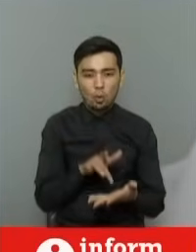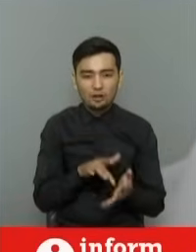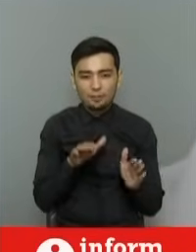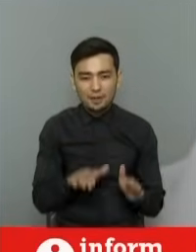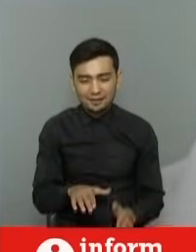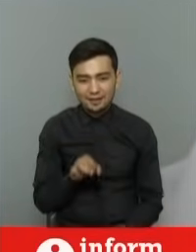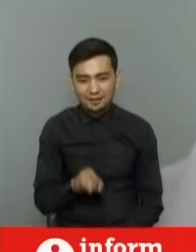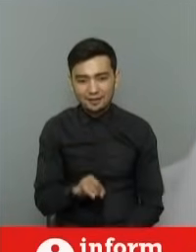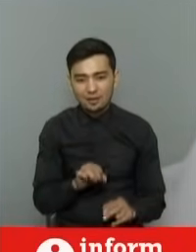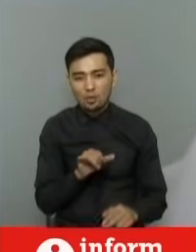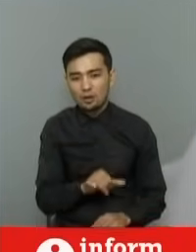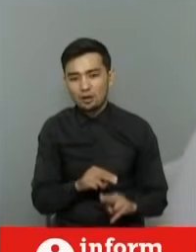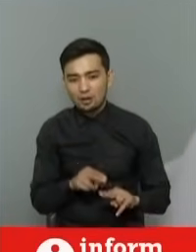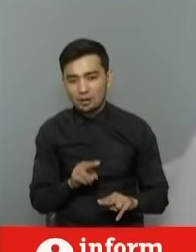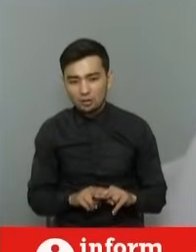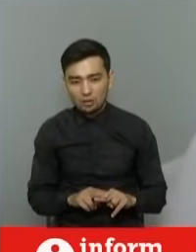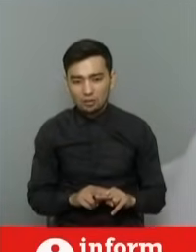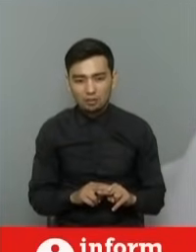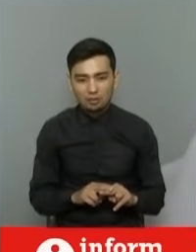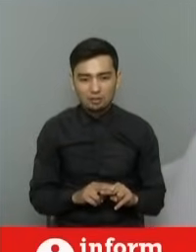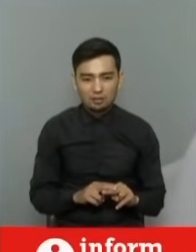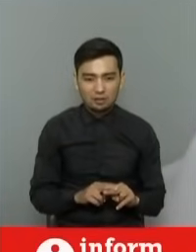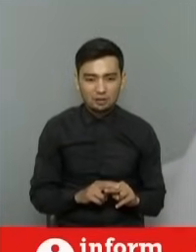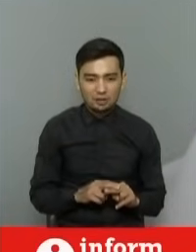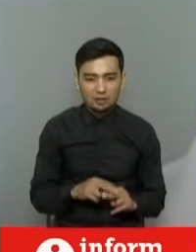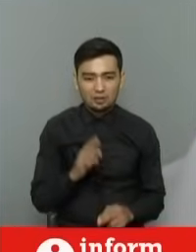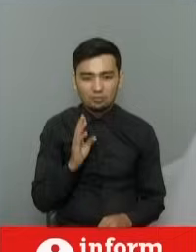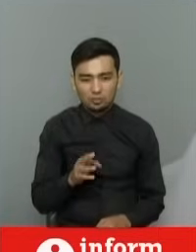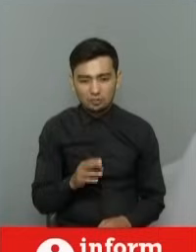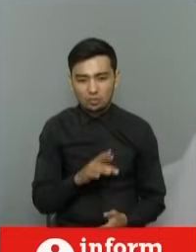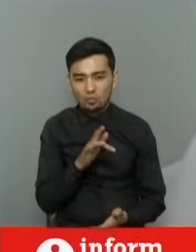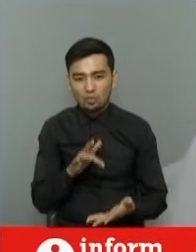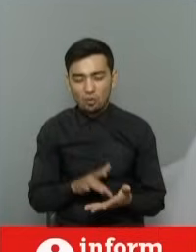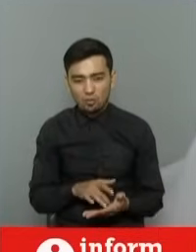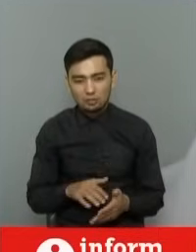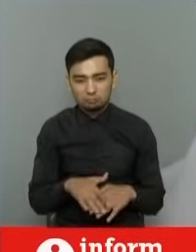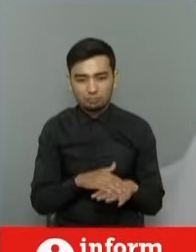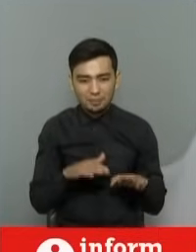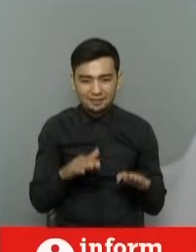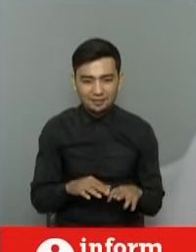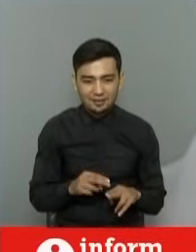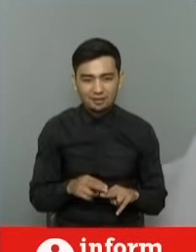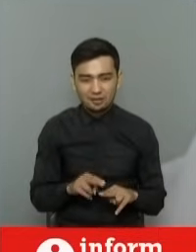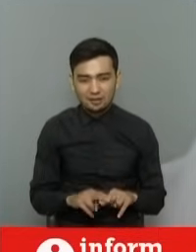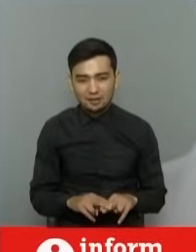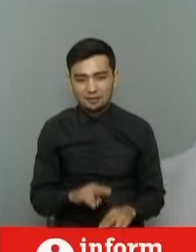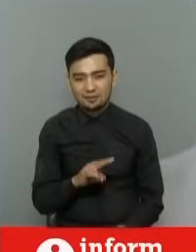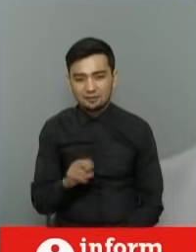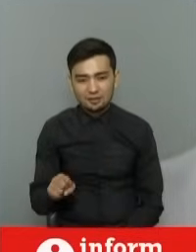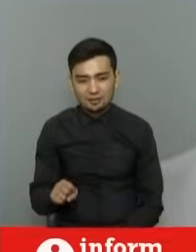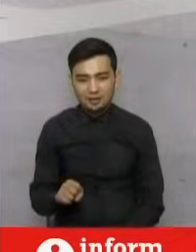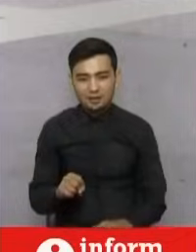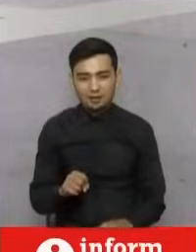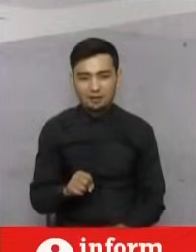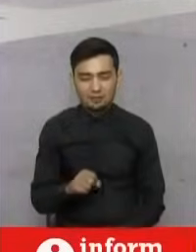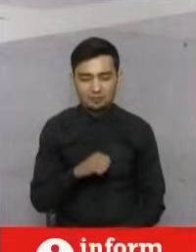и у которых уже репродуктивное поведение будет городского населения, которое основано на низкой